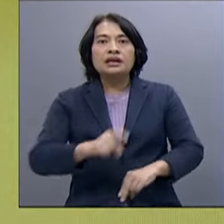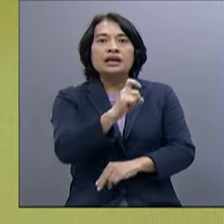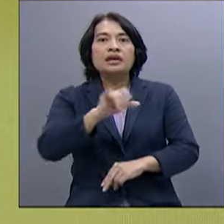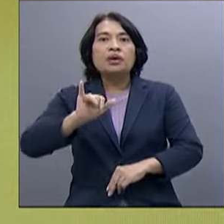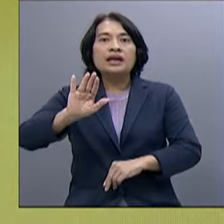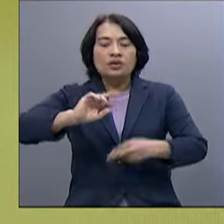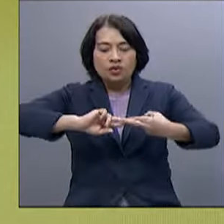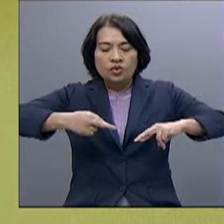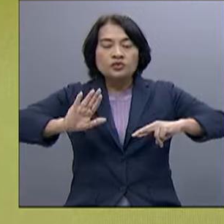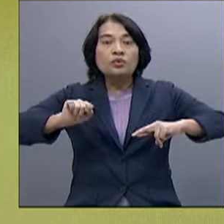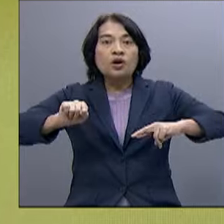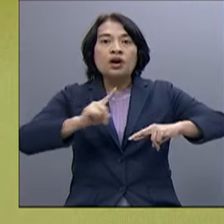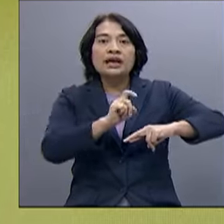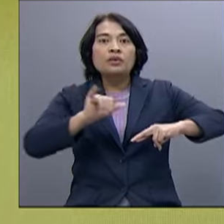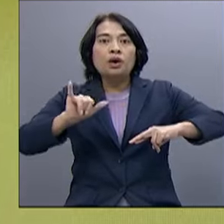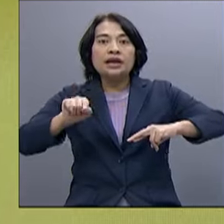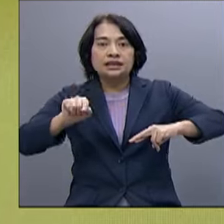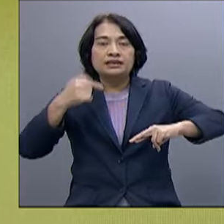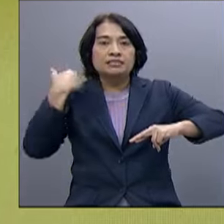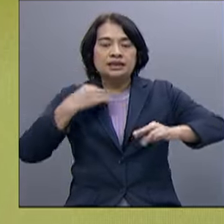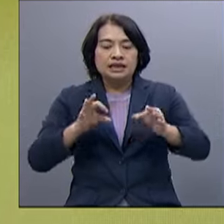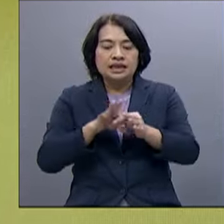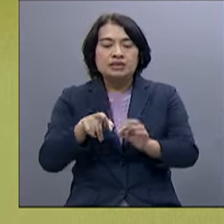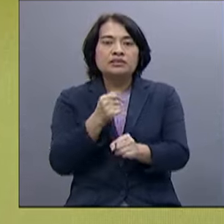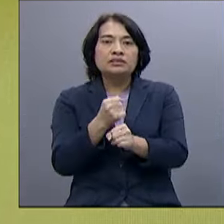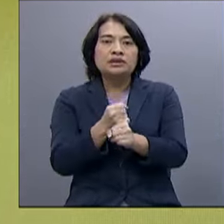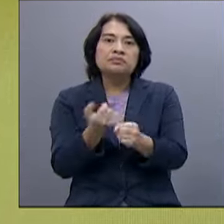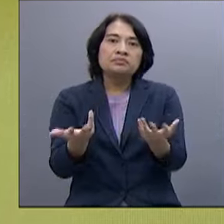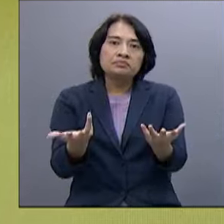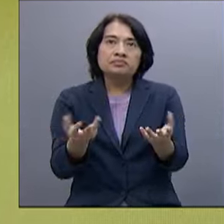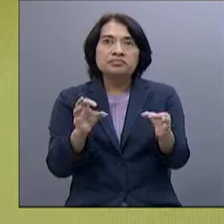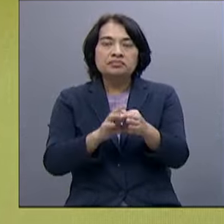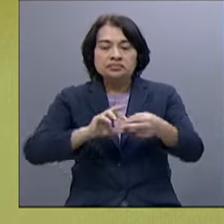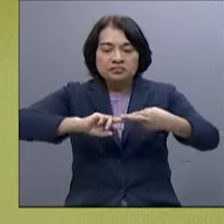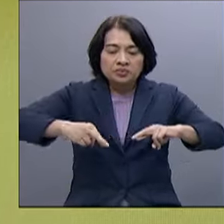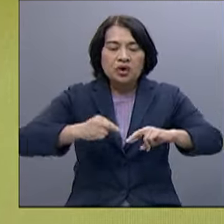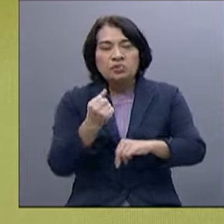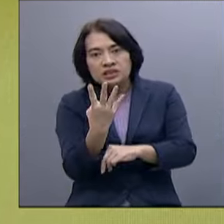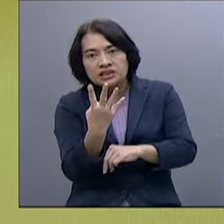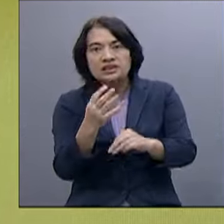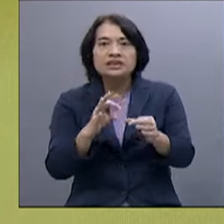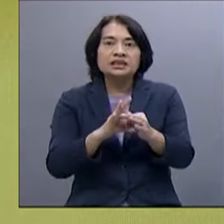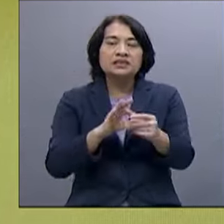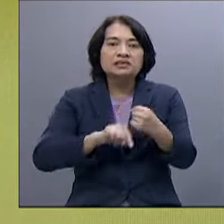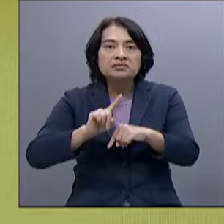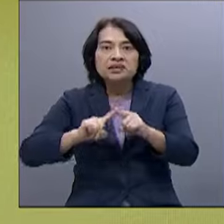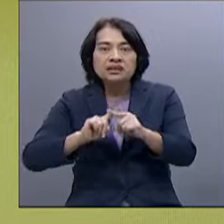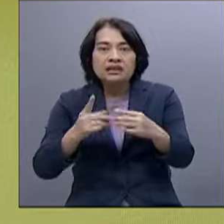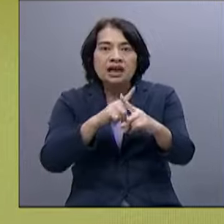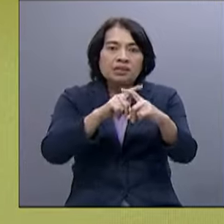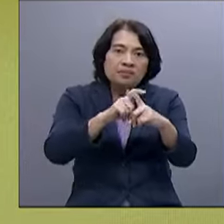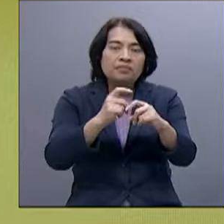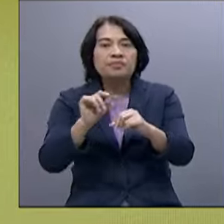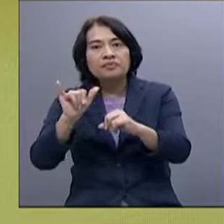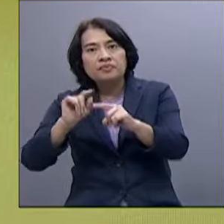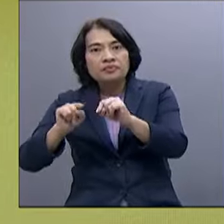XY ทีนี้เขามีการ ดัดแปลง จะทำให้มันเป็น4โครโมโซม ถูกค่ะ แล้วพอ4โครโมโซมมาอยู่กับ2โครโมโซมมันก็จะกล